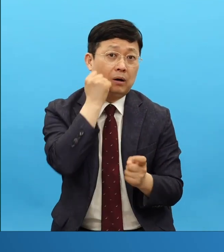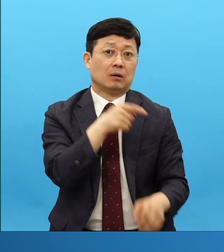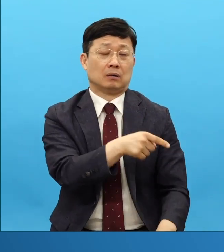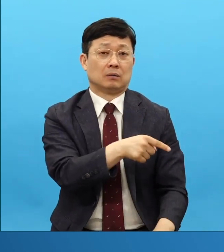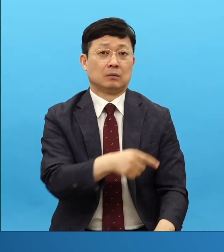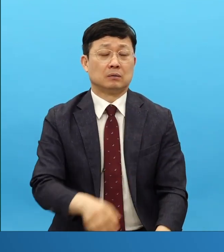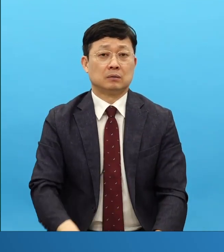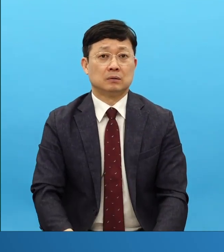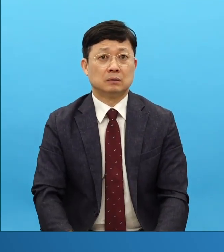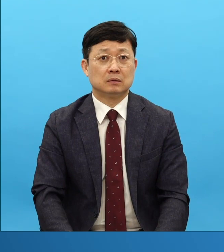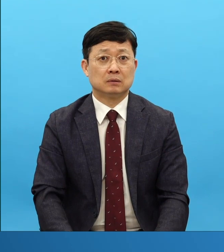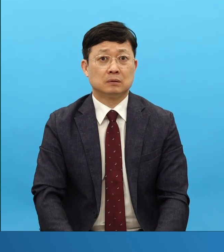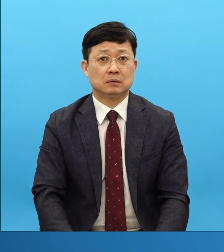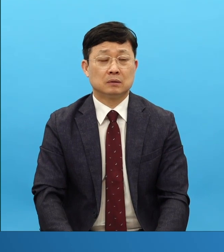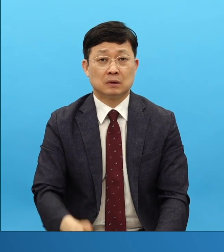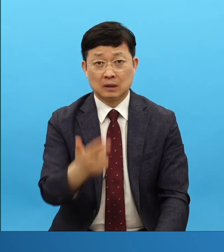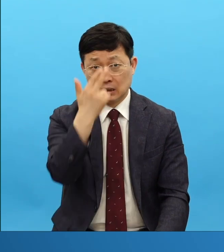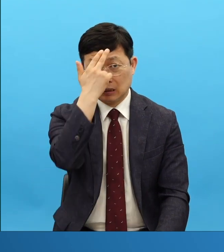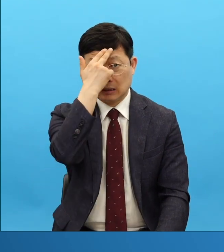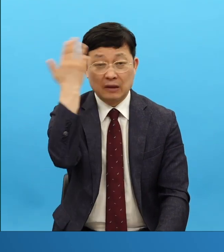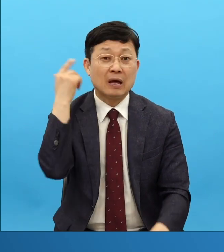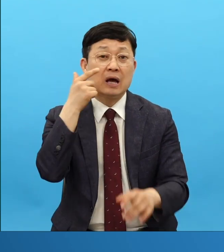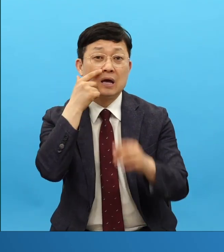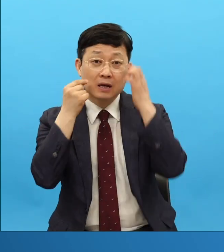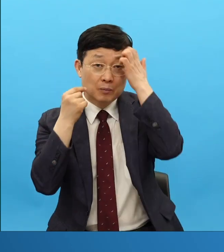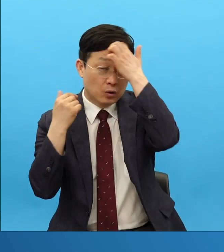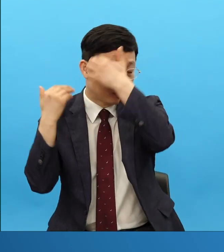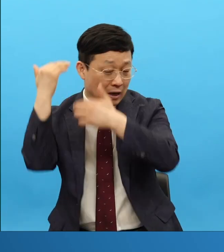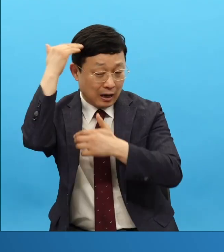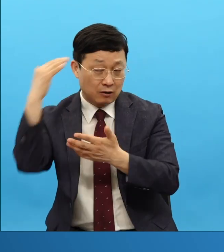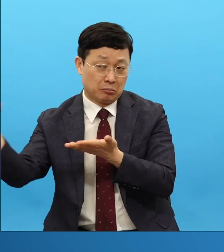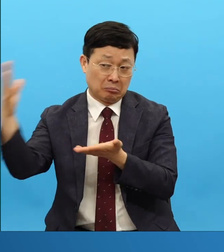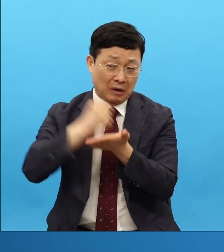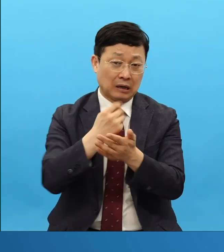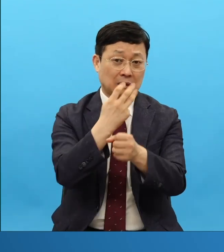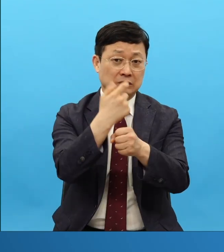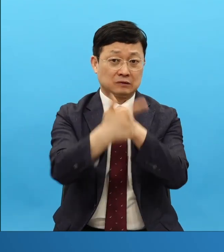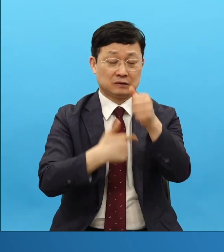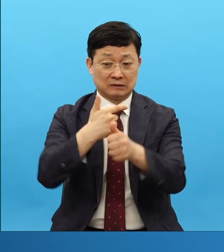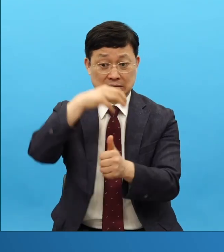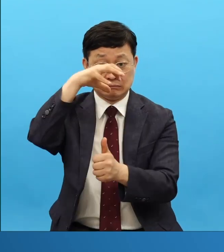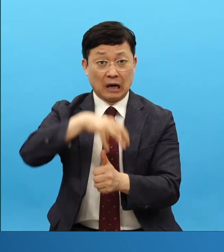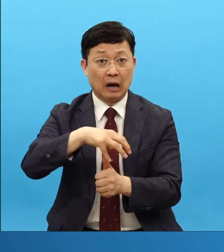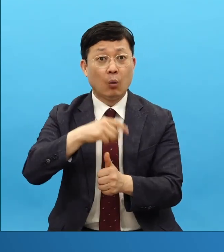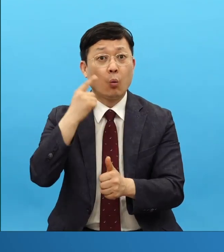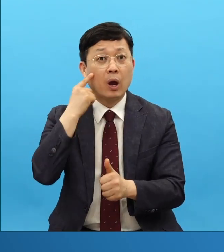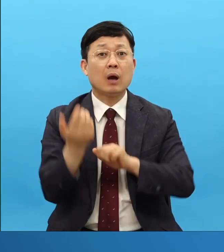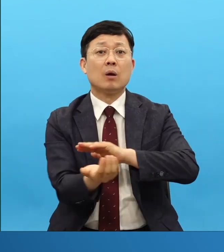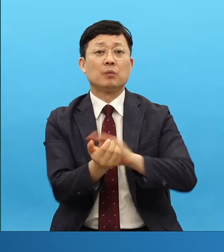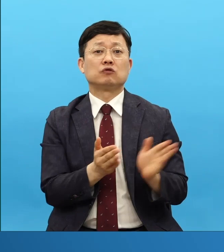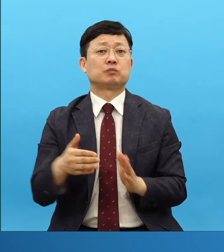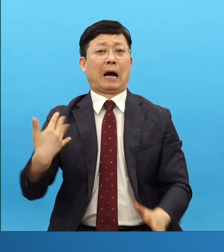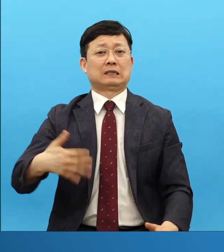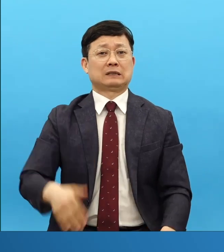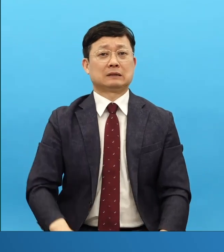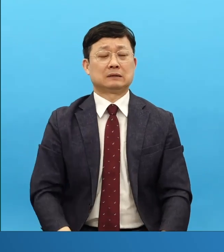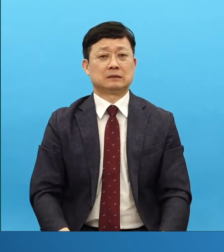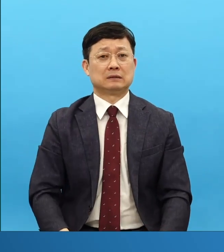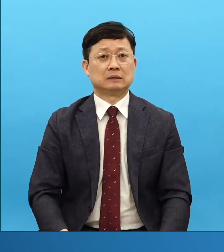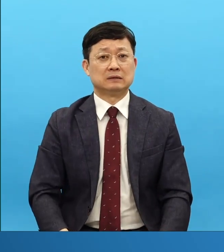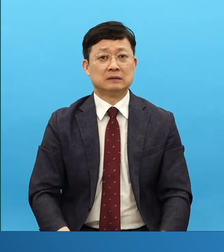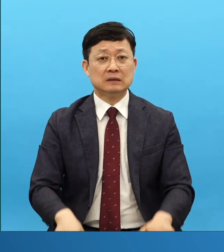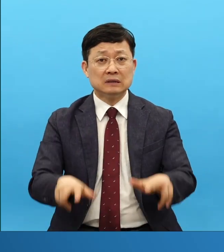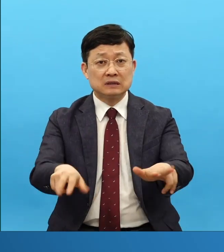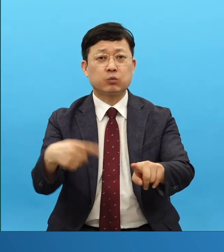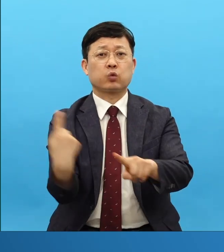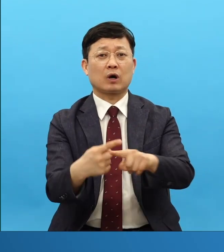당한 거 맞지만 당할 이유가 있었잖아요. And yes, we were 없었어요? conquered by Japan, but there were reasons why we were conquered by 지금처럼 당파싸움